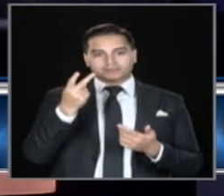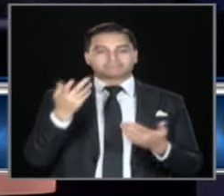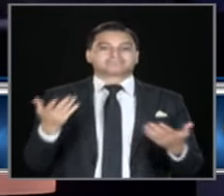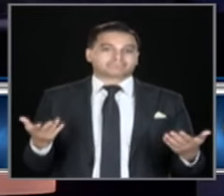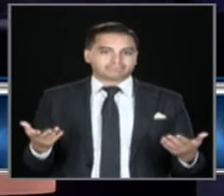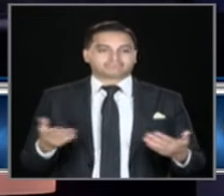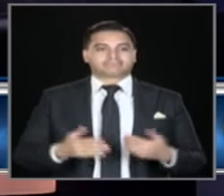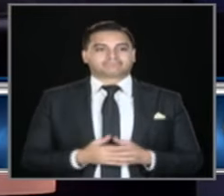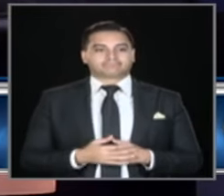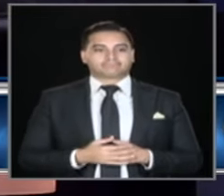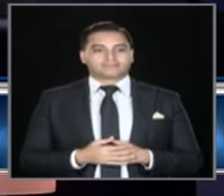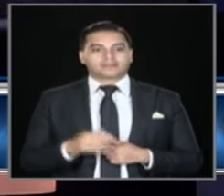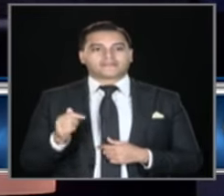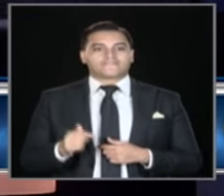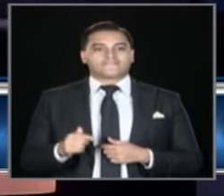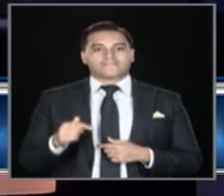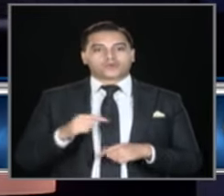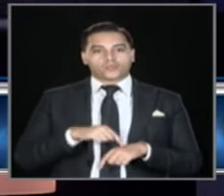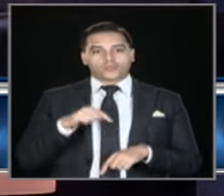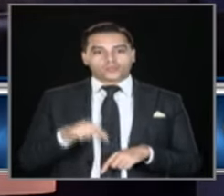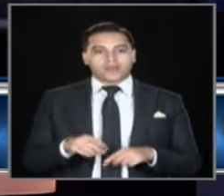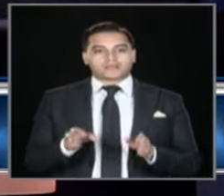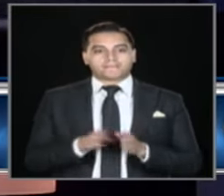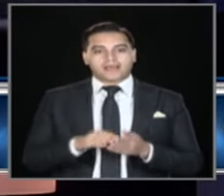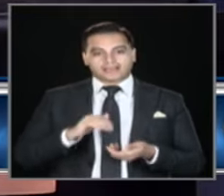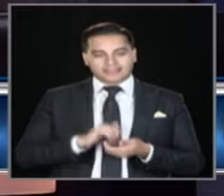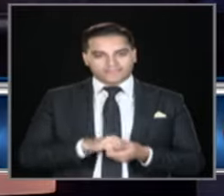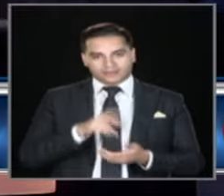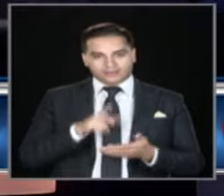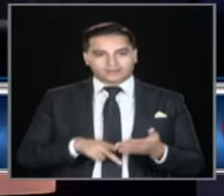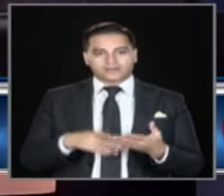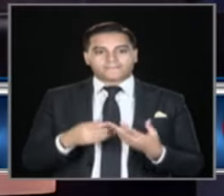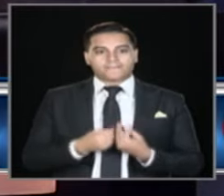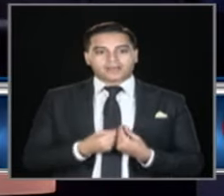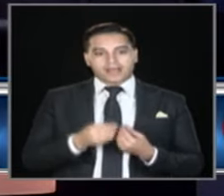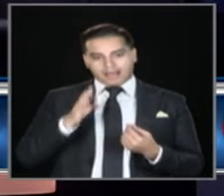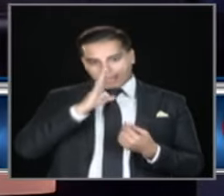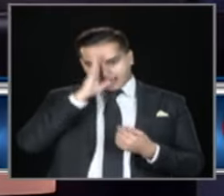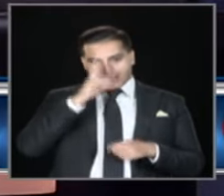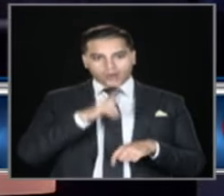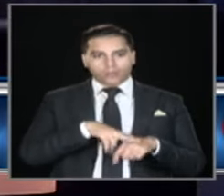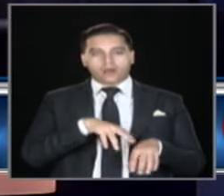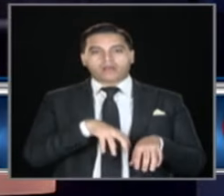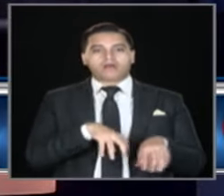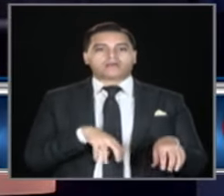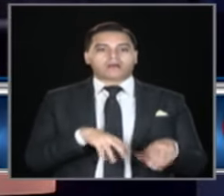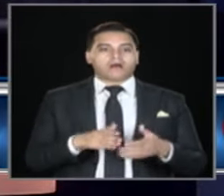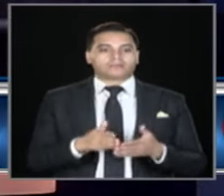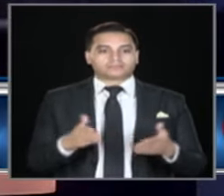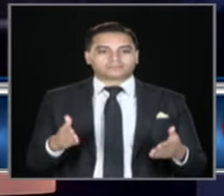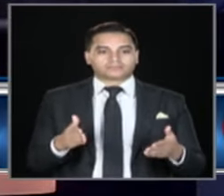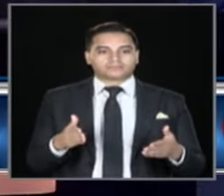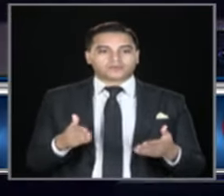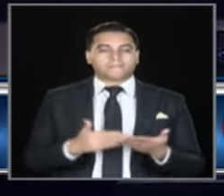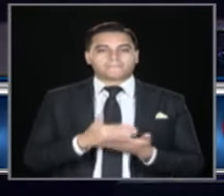1975 كان في اتفاقيه ما بين العراق وايران